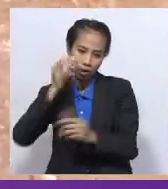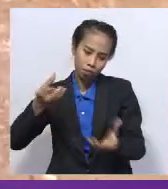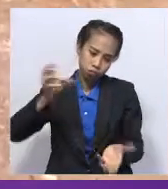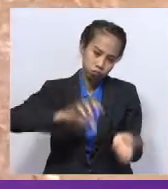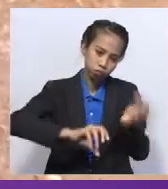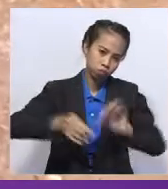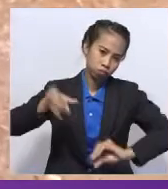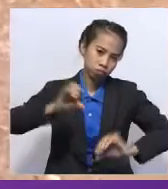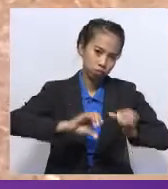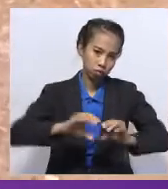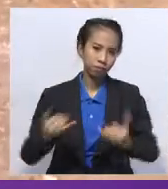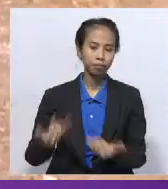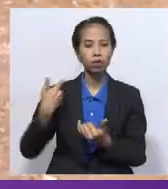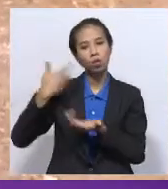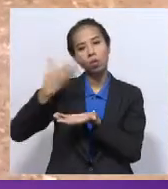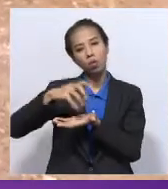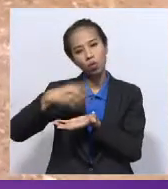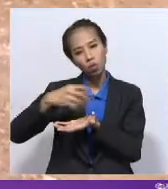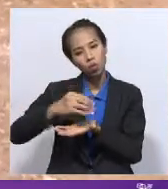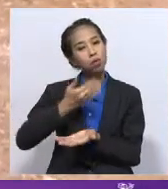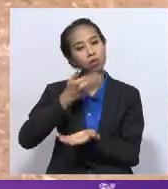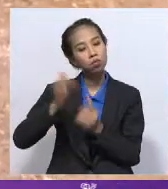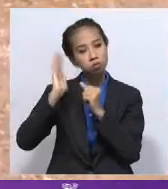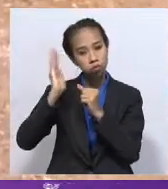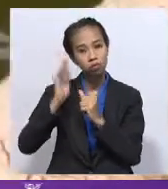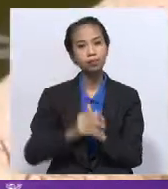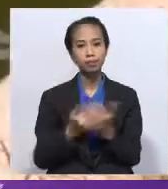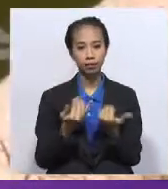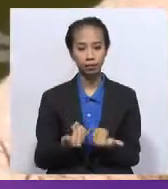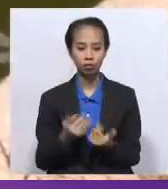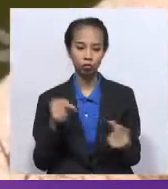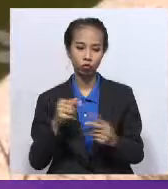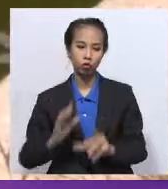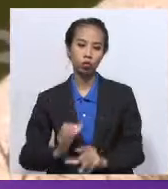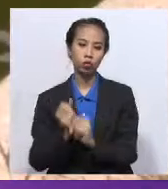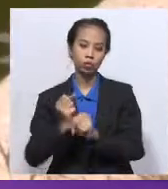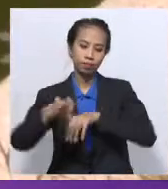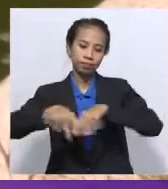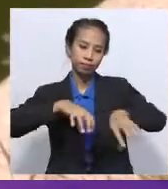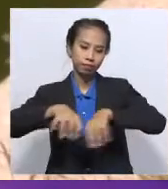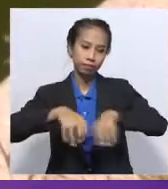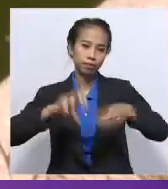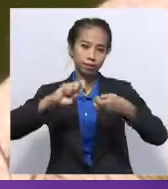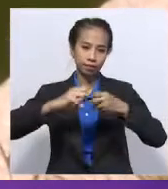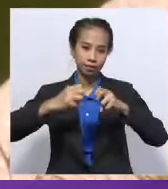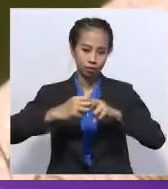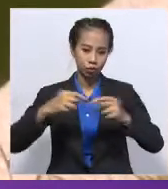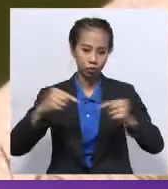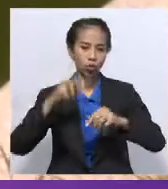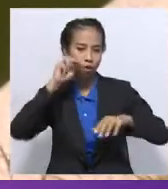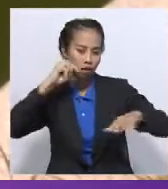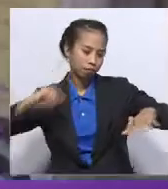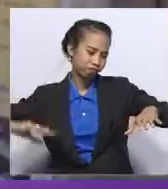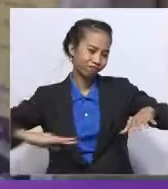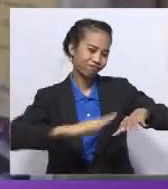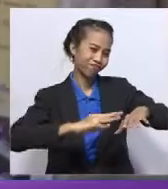ซึ่งมีวิทยากรบรรยายตลอดเส้นทางนอกจากนี้ค่ะก็จะฟังบรรยายสรุปเรื่องของการบริหารจัดการการแก้ไขปัญหากัดเซาะชายฝั่งโ